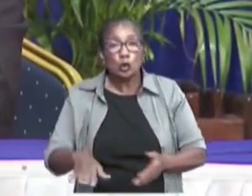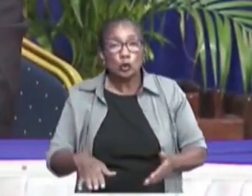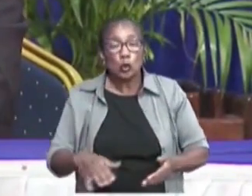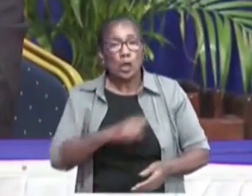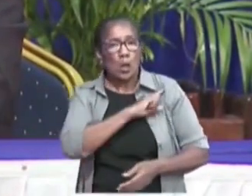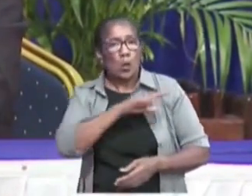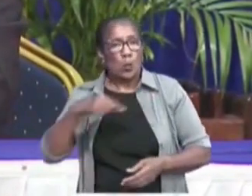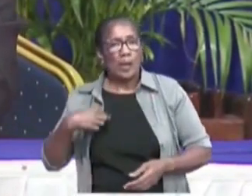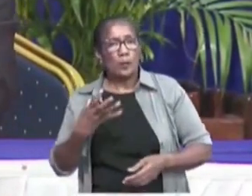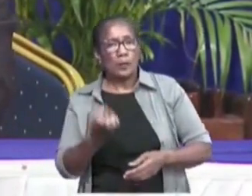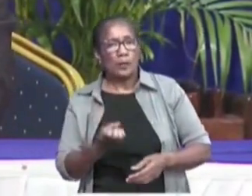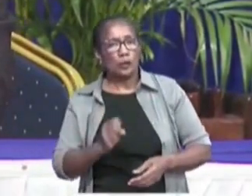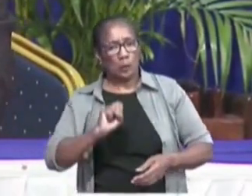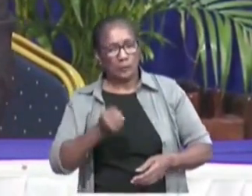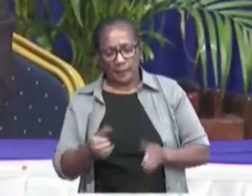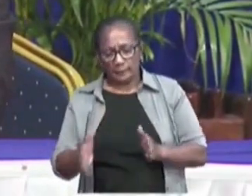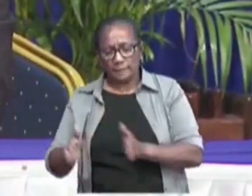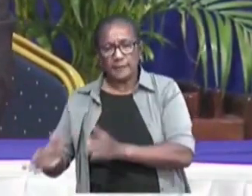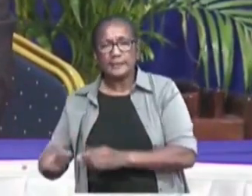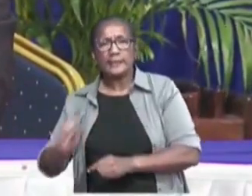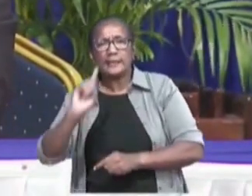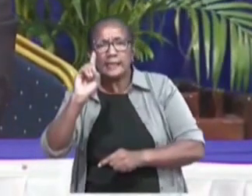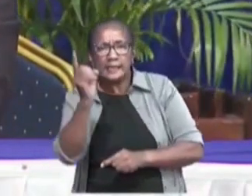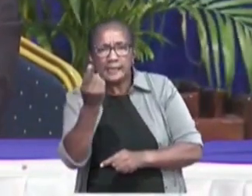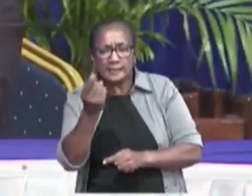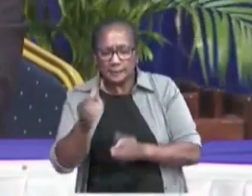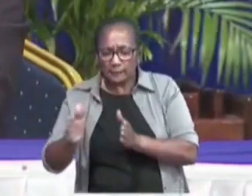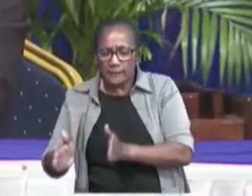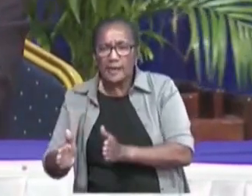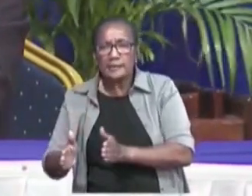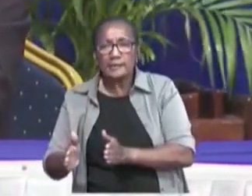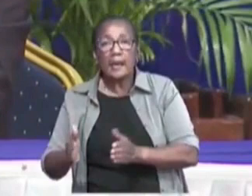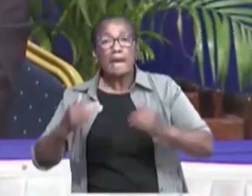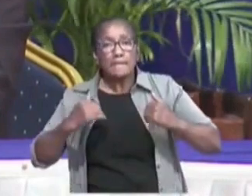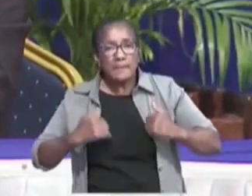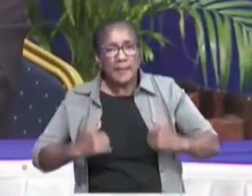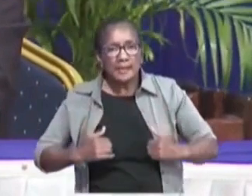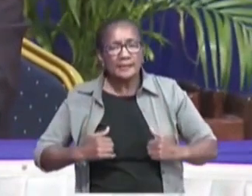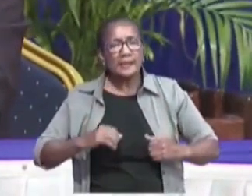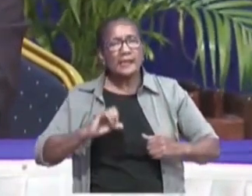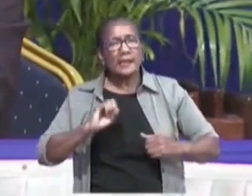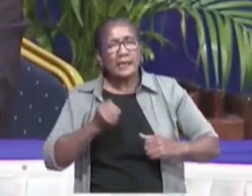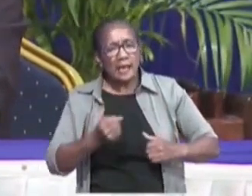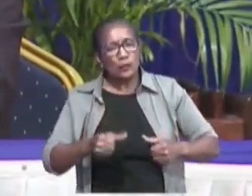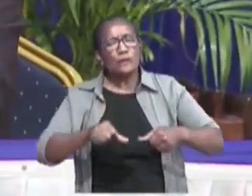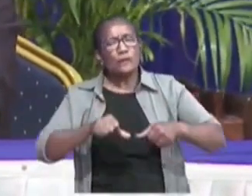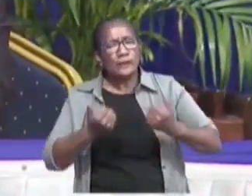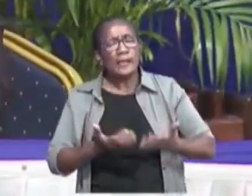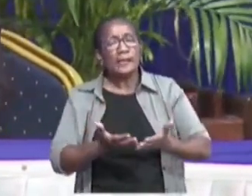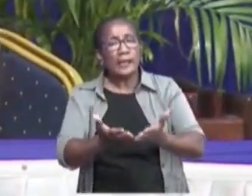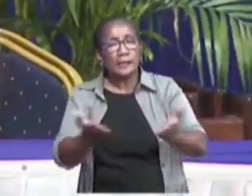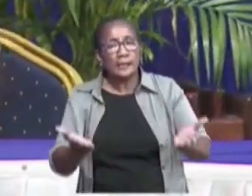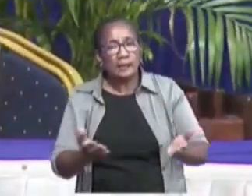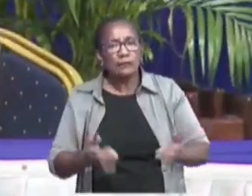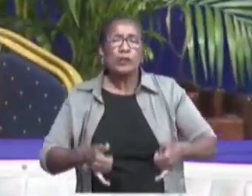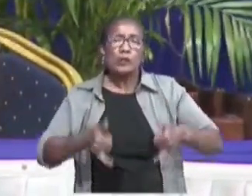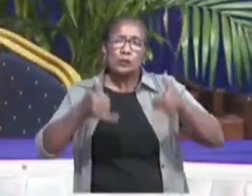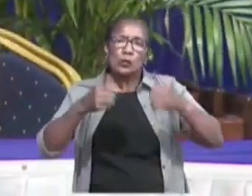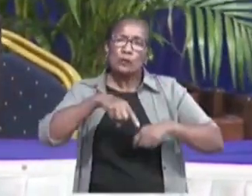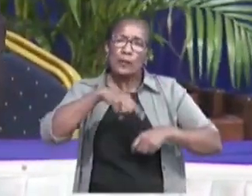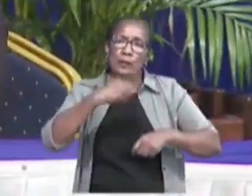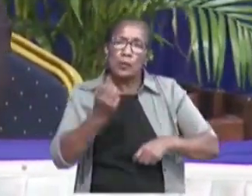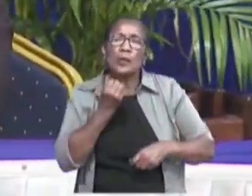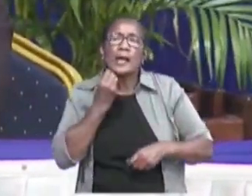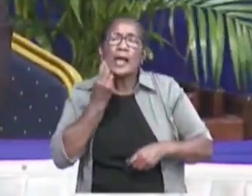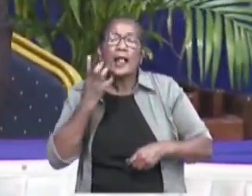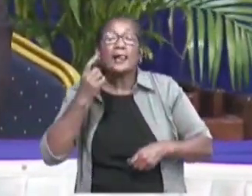De fases zijn er omdat je mensen in de eerste fase zoveel mogelijk toch hun vrijheid geeft. Zoveel mogelijk kunnen ze nog hun